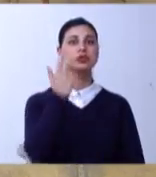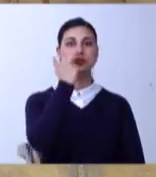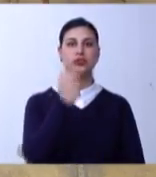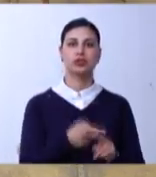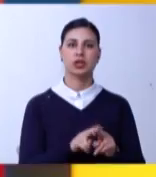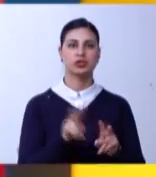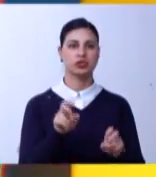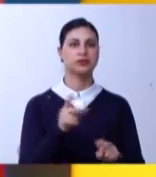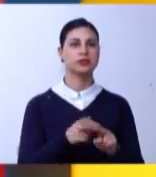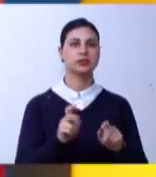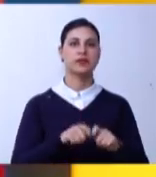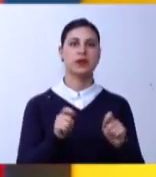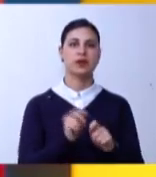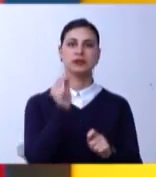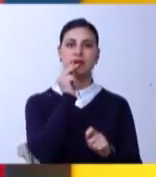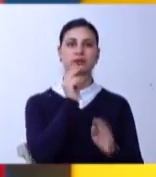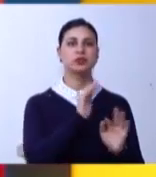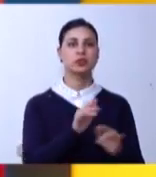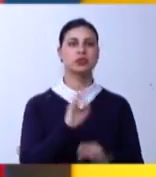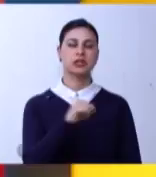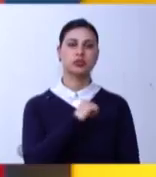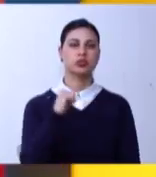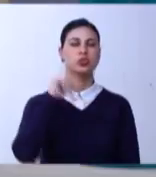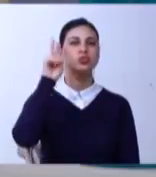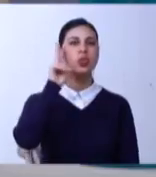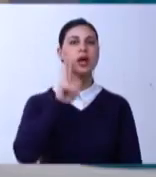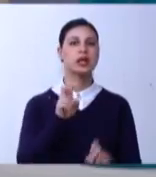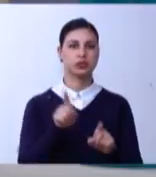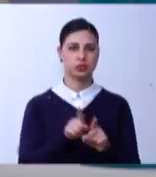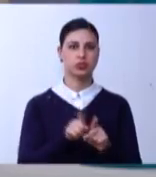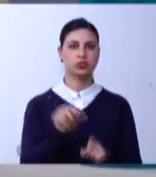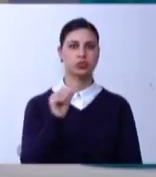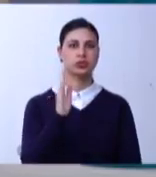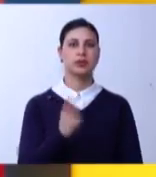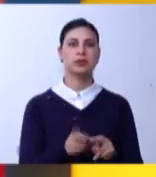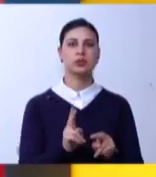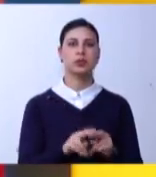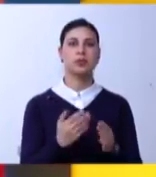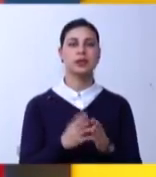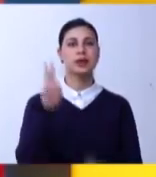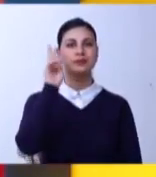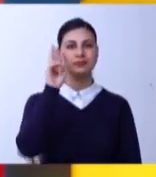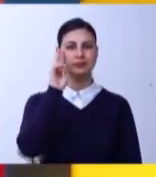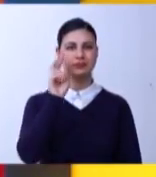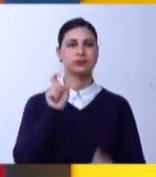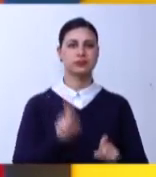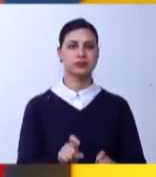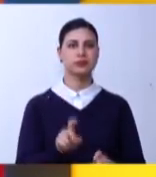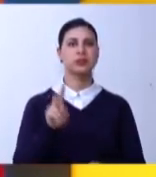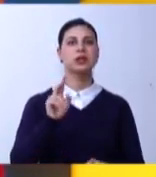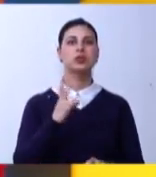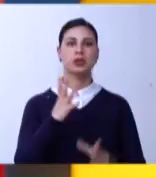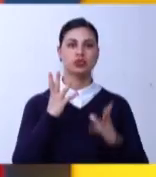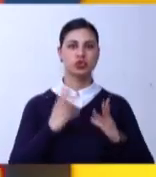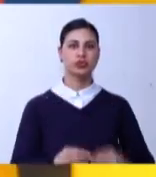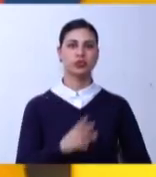ეს ნიშნავს, რომ ჩვენ ვარღვევთ კვების პროცესსაც და თავად ტუალეტის პროცესსაც, იმიტომ რომ მაგალითად დეფეკაცია და მოშარდვა უნდა იყოს ძალიან